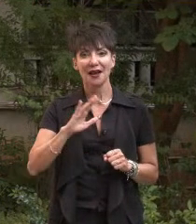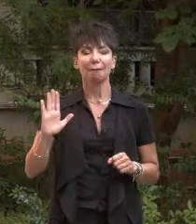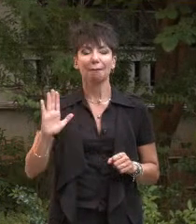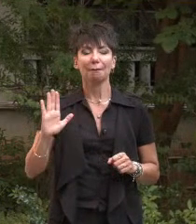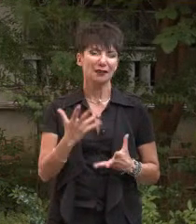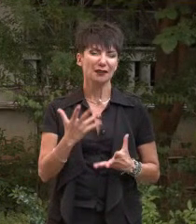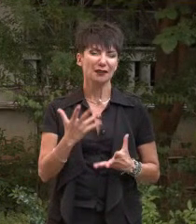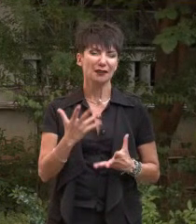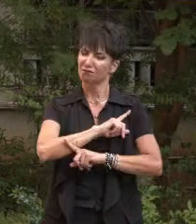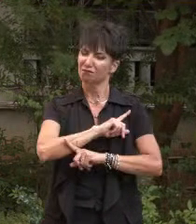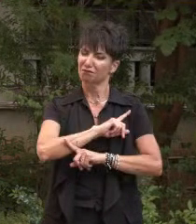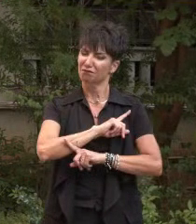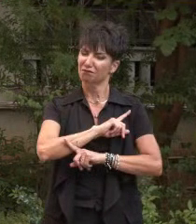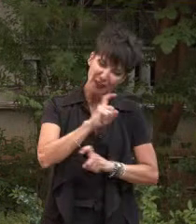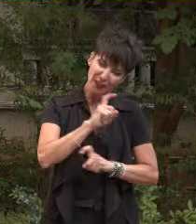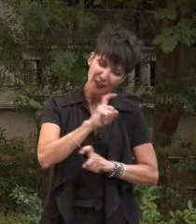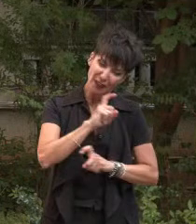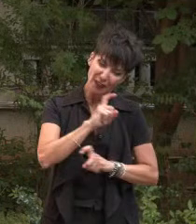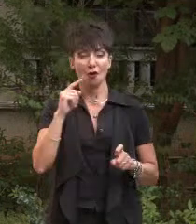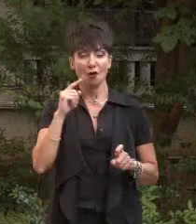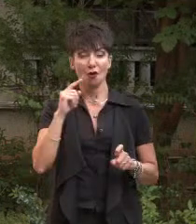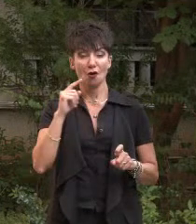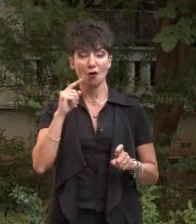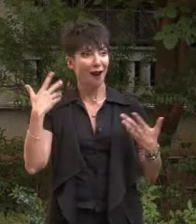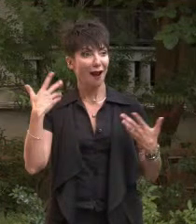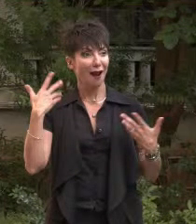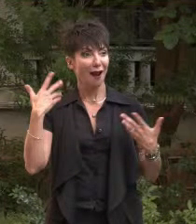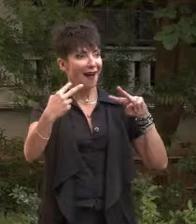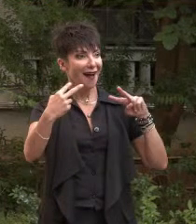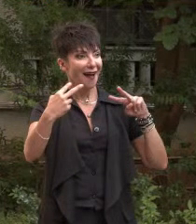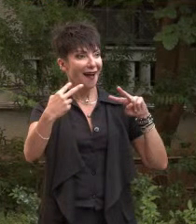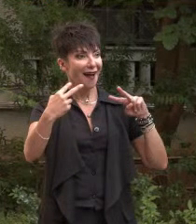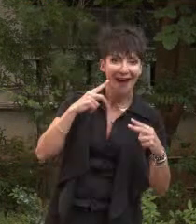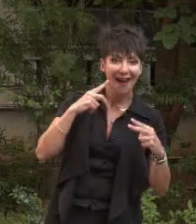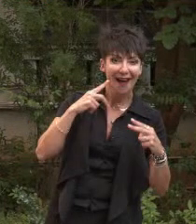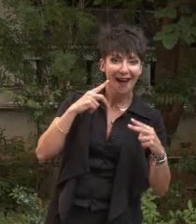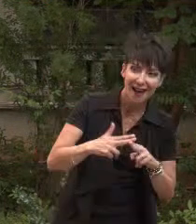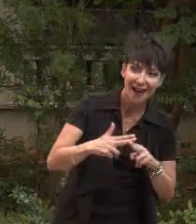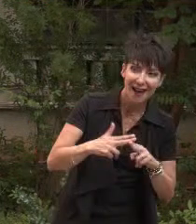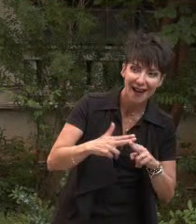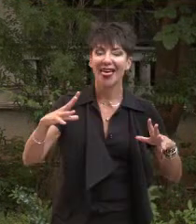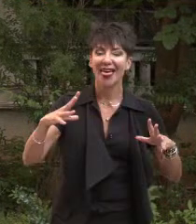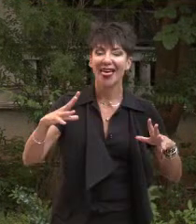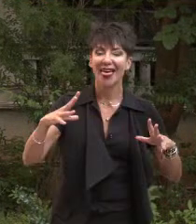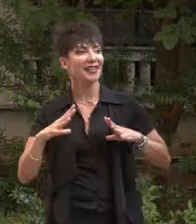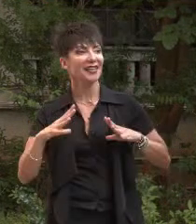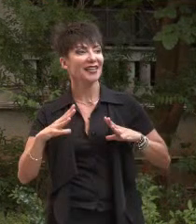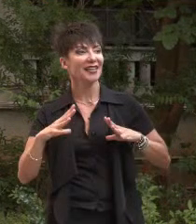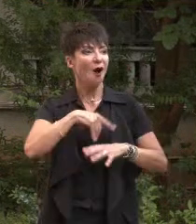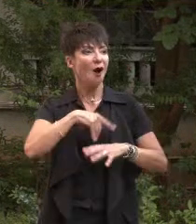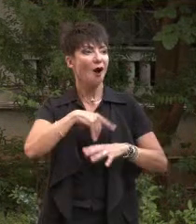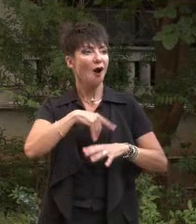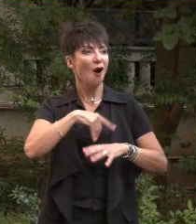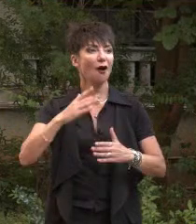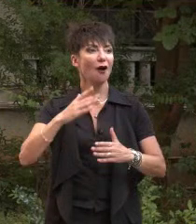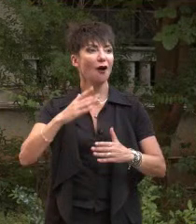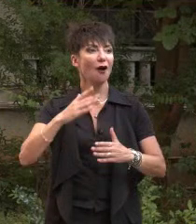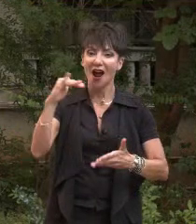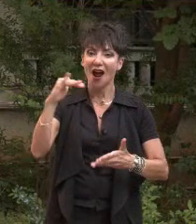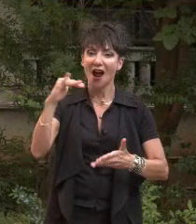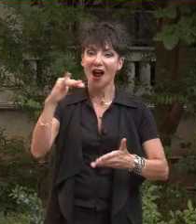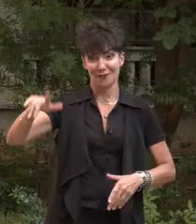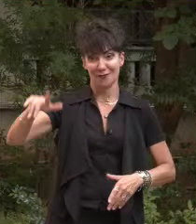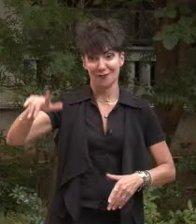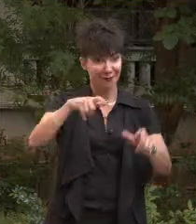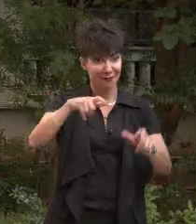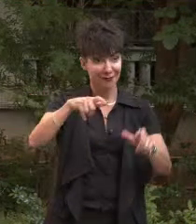είναι πολύ σημαντικό το ότι τώρα είμαστε έξω και βλέπουμε τα έργα σας και έτοιμοι να σας βραβεύσουμε, εσάς, τους γονείς σας βέβαια